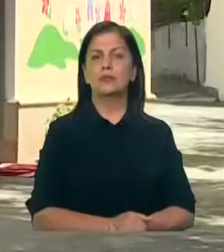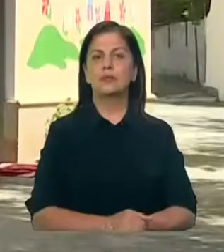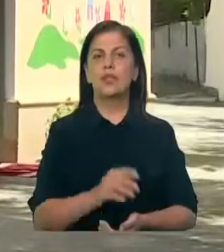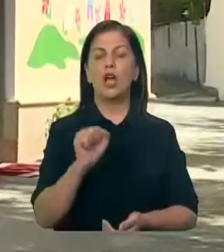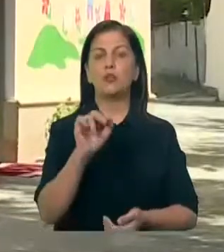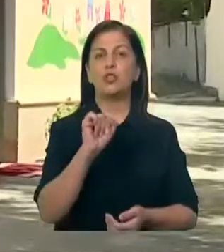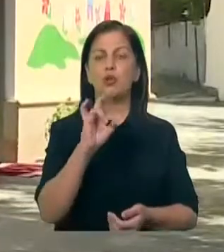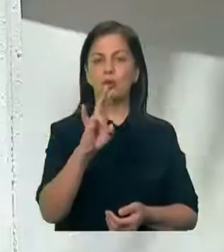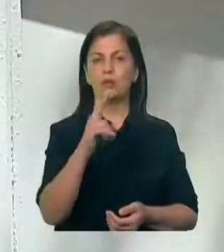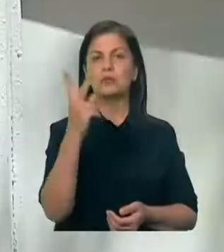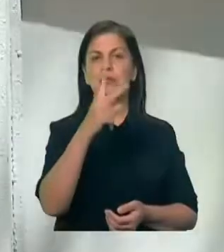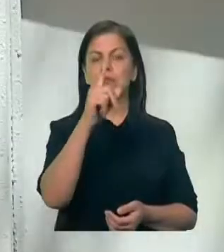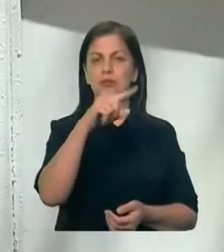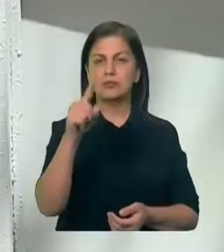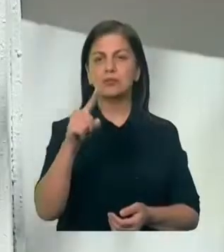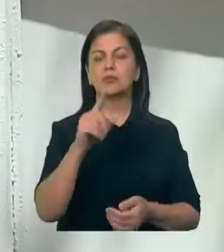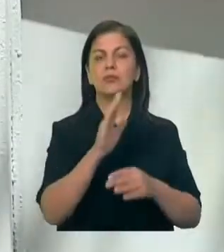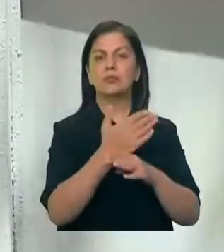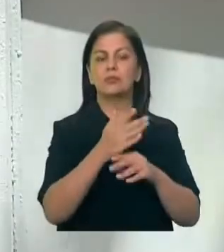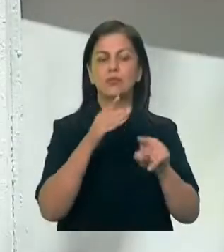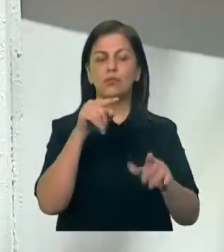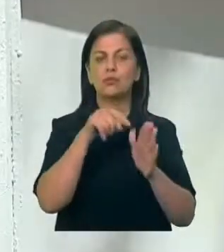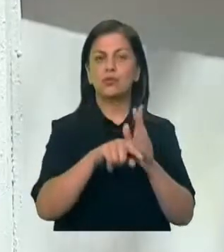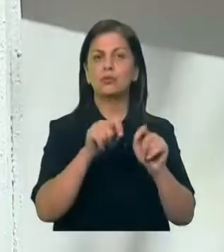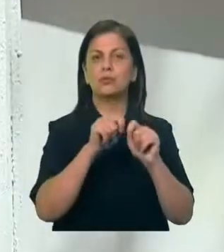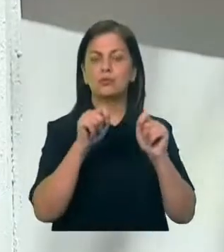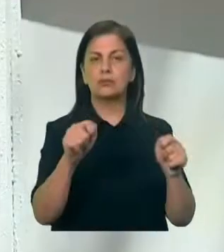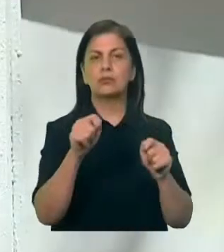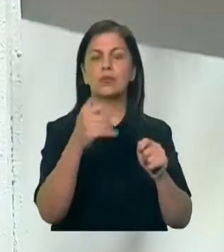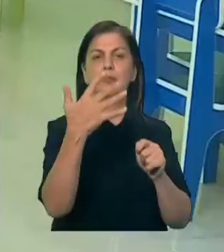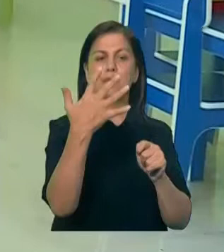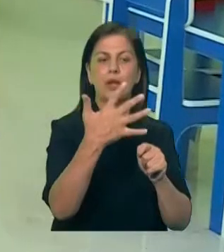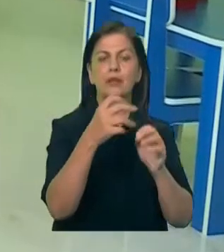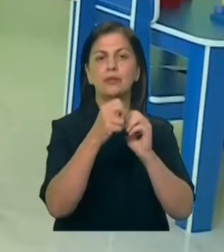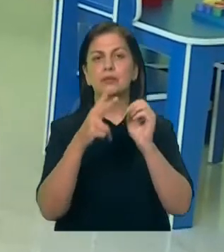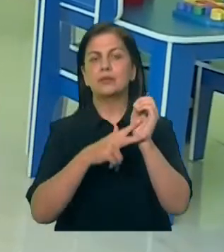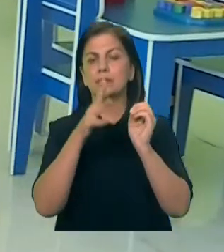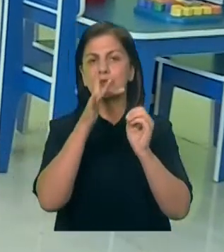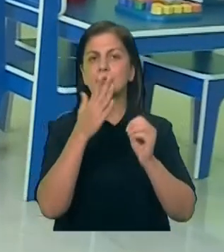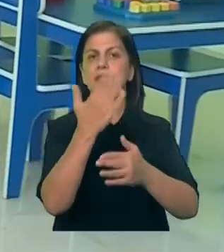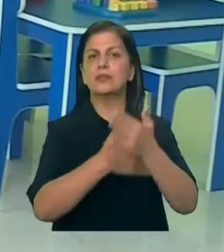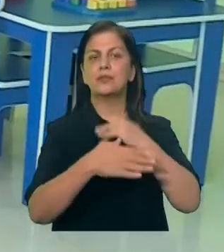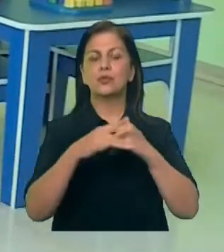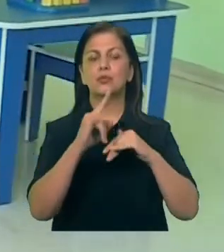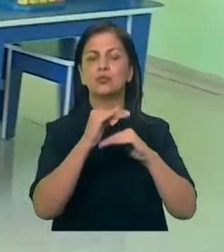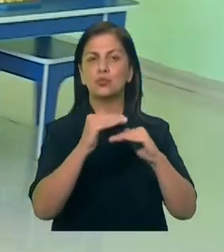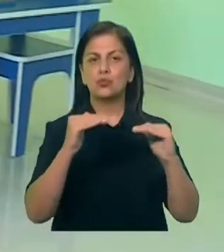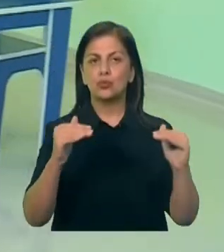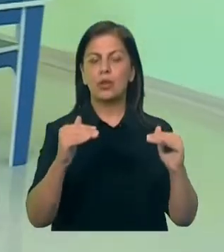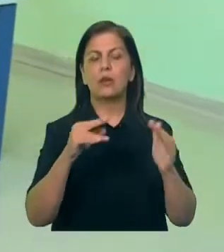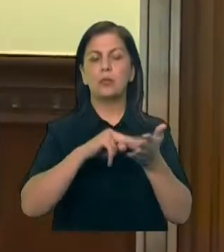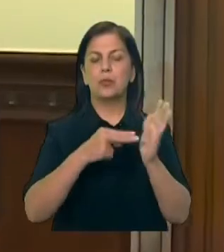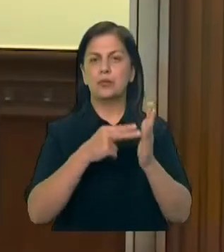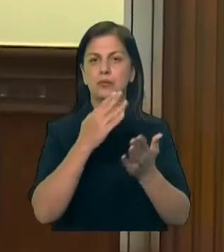Abşeronda 2 saylı sosial xidmət müəssisəsinin nəzdində yaradılan mərkəz 5-18 yaş arası sağlamlıq imkanları məhdud uşaqlar üçün